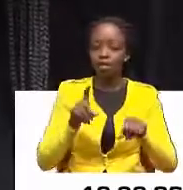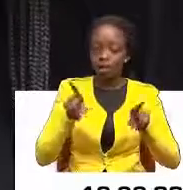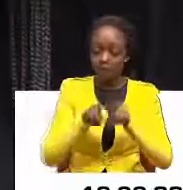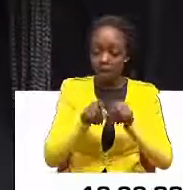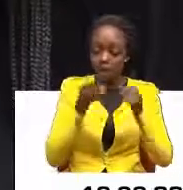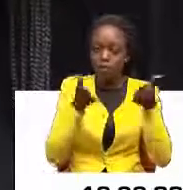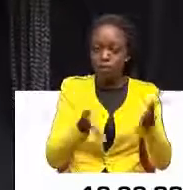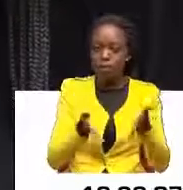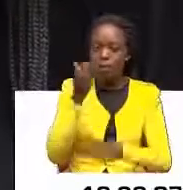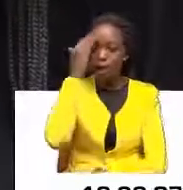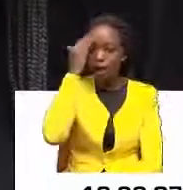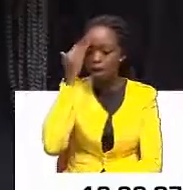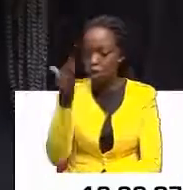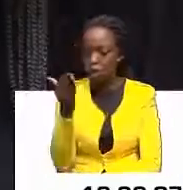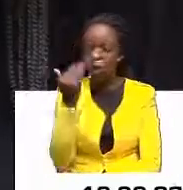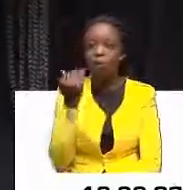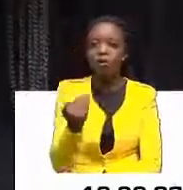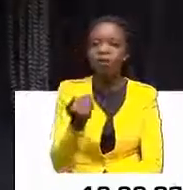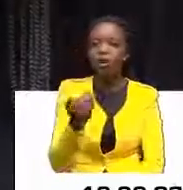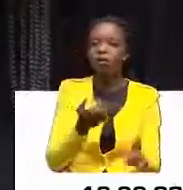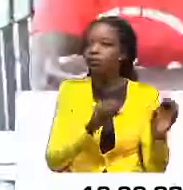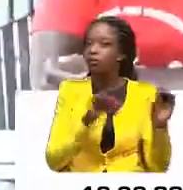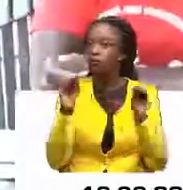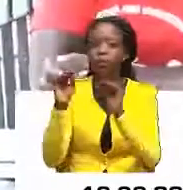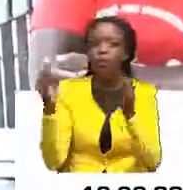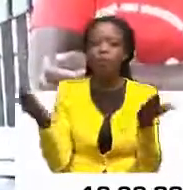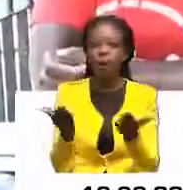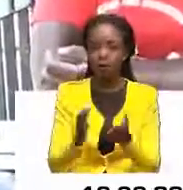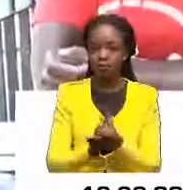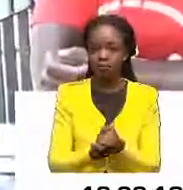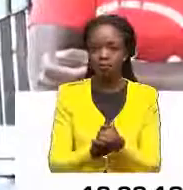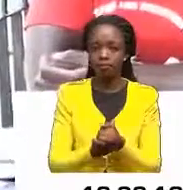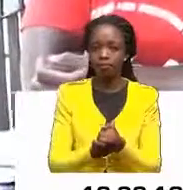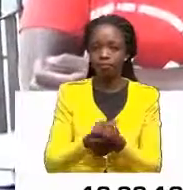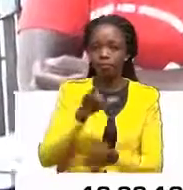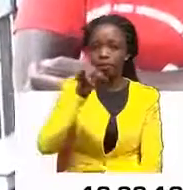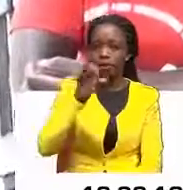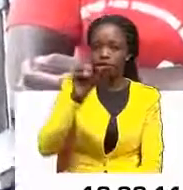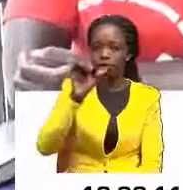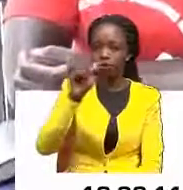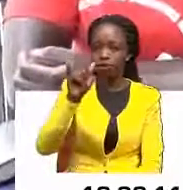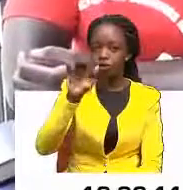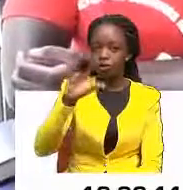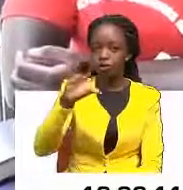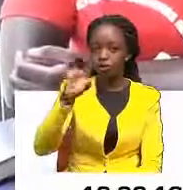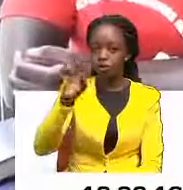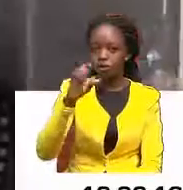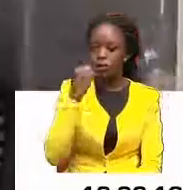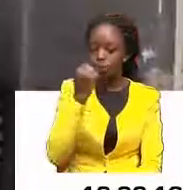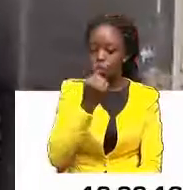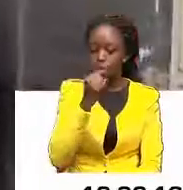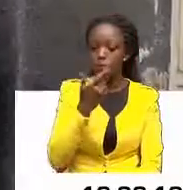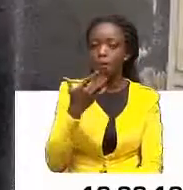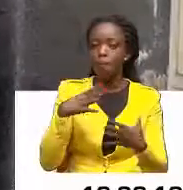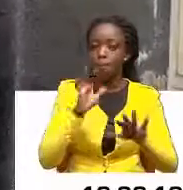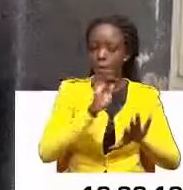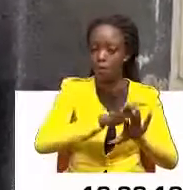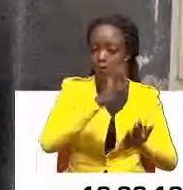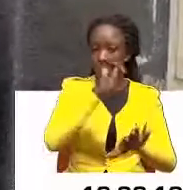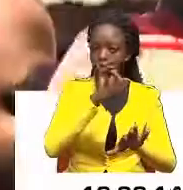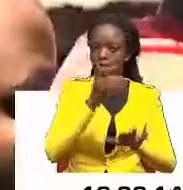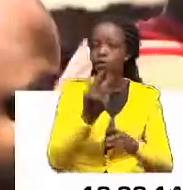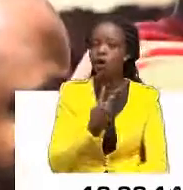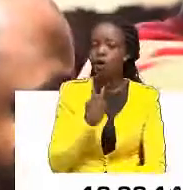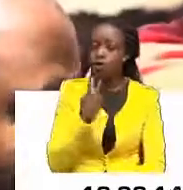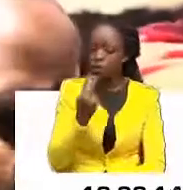hii sijui mtoto walipeleka wapi. Kulingana na Joyce Adhiambo ambaye ni mmoja wa wahasiriwa, ni kuwa